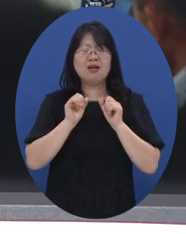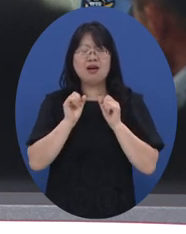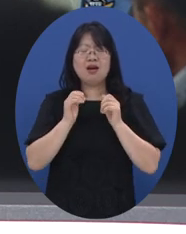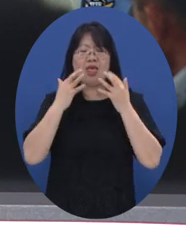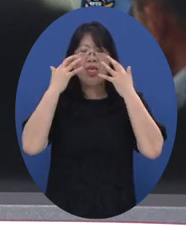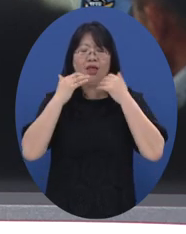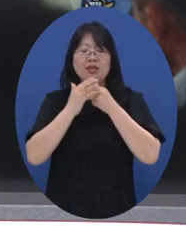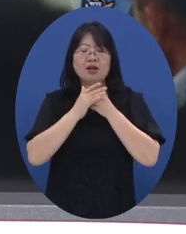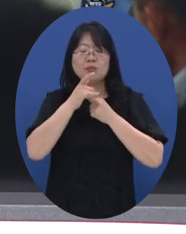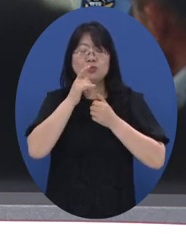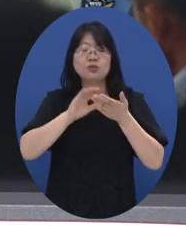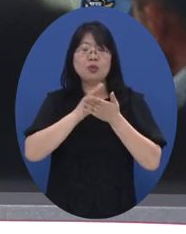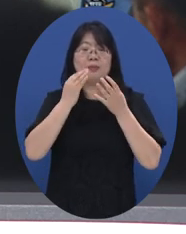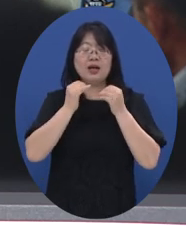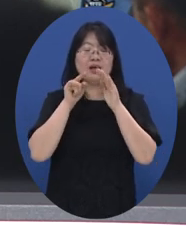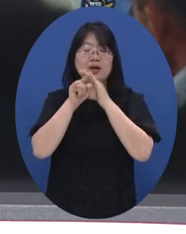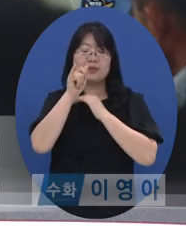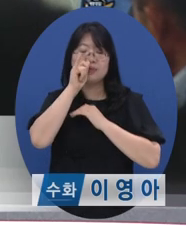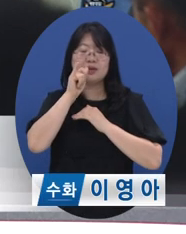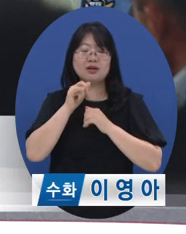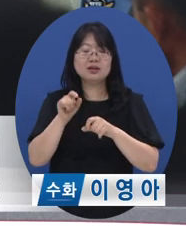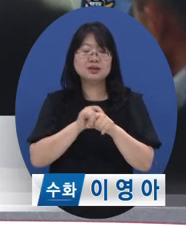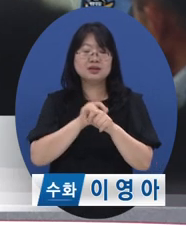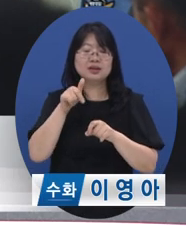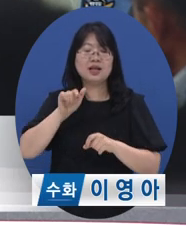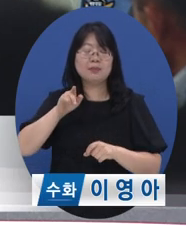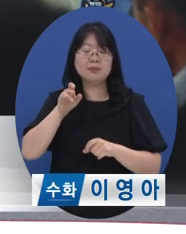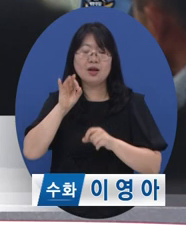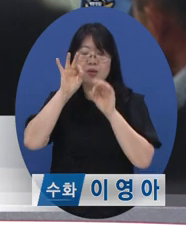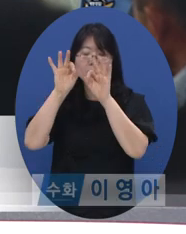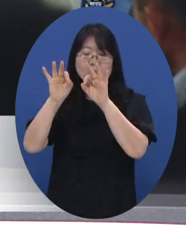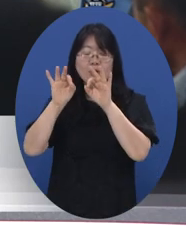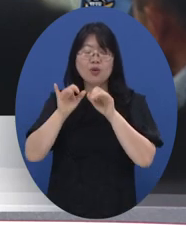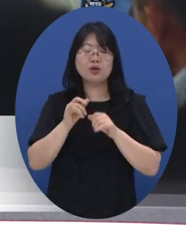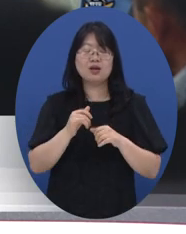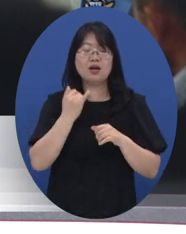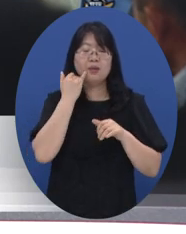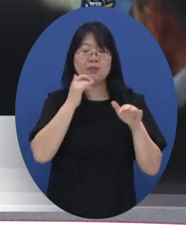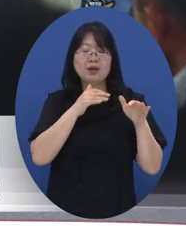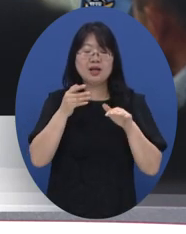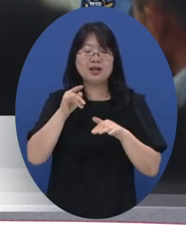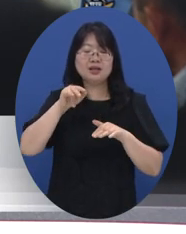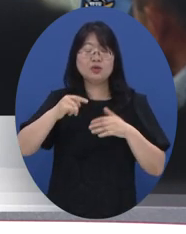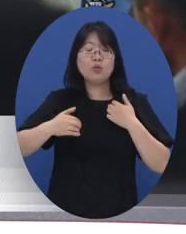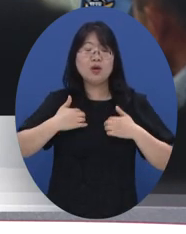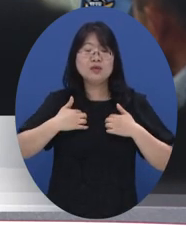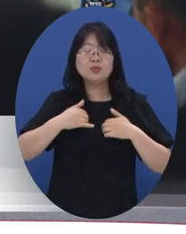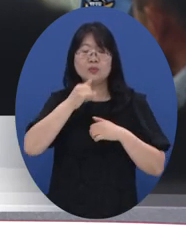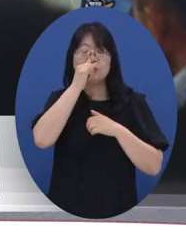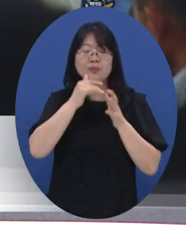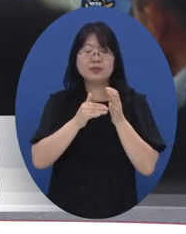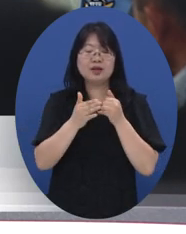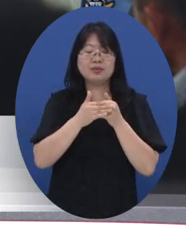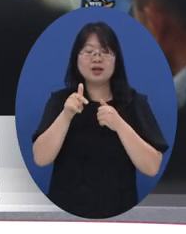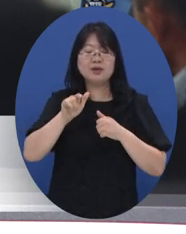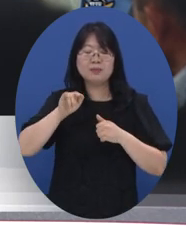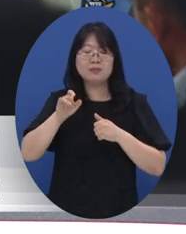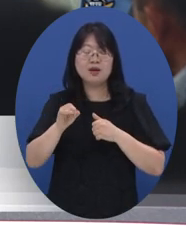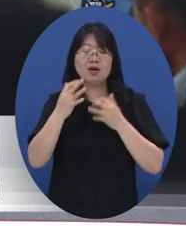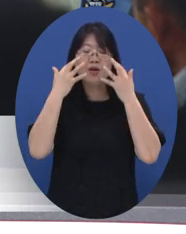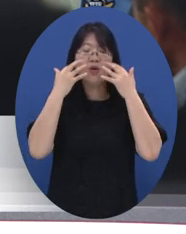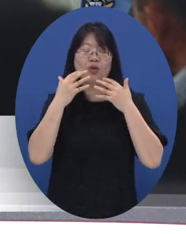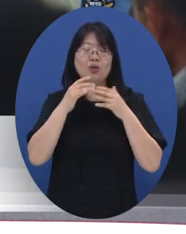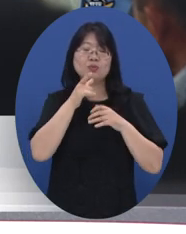날씨가 더워지면서 물놀이 많이 가실 텐데요. 특히 가평 북한강은 수상 레저 활동을 즐길 수 있는 명소죠. 경기도가